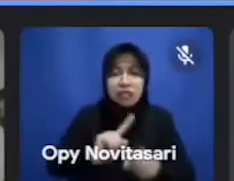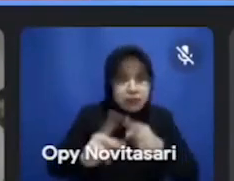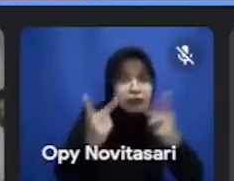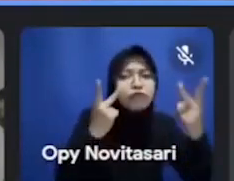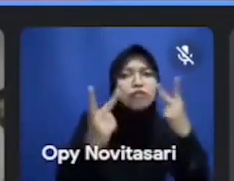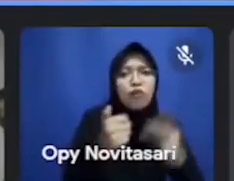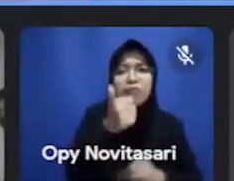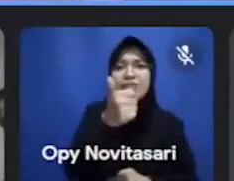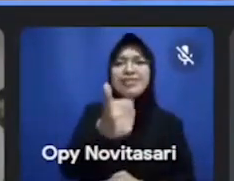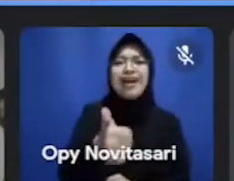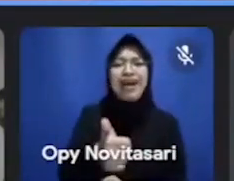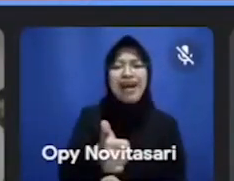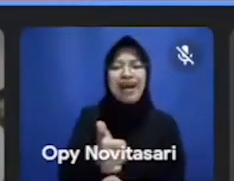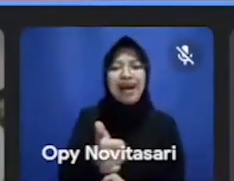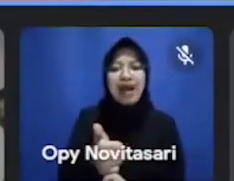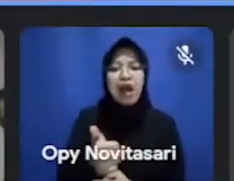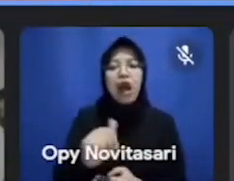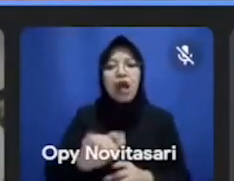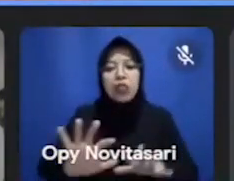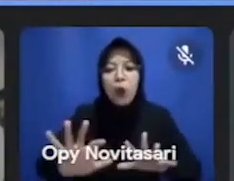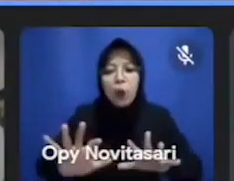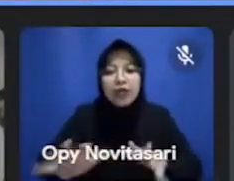visual dan